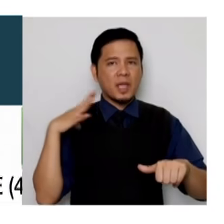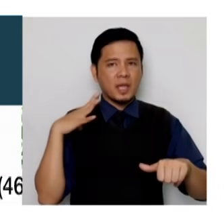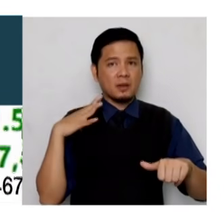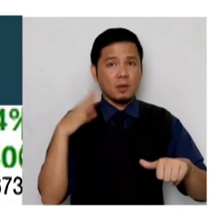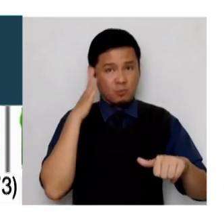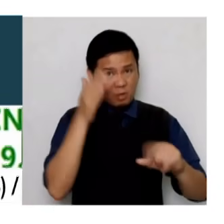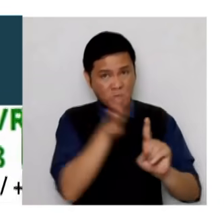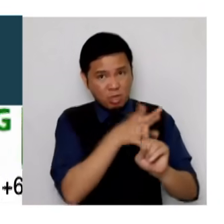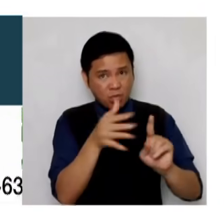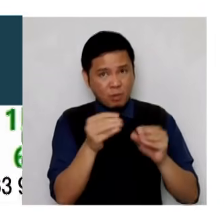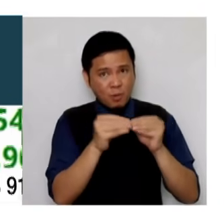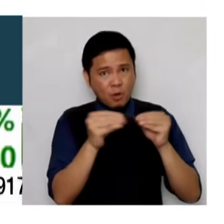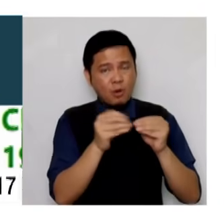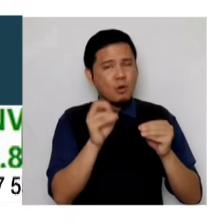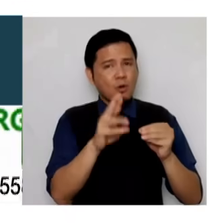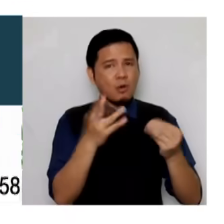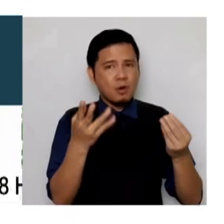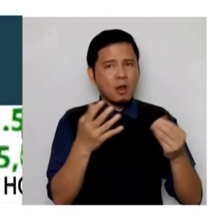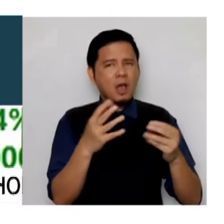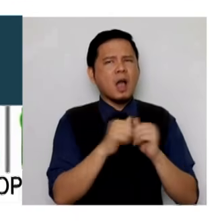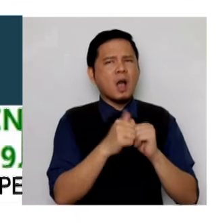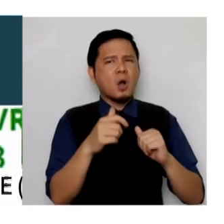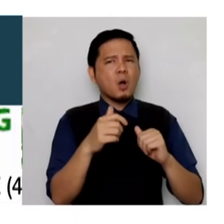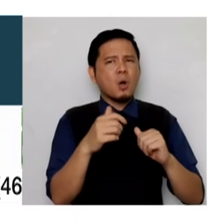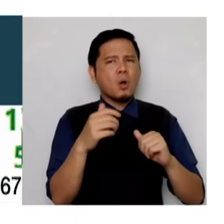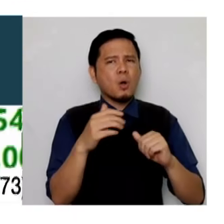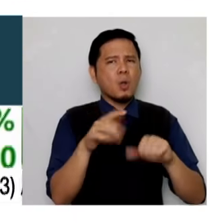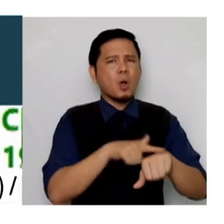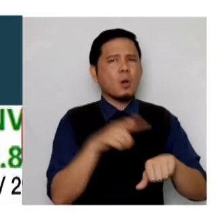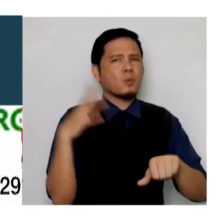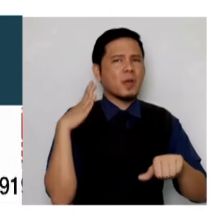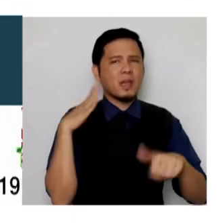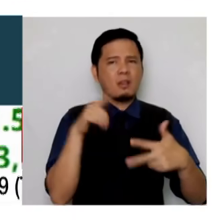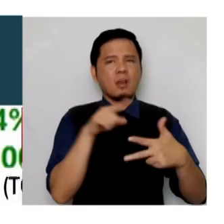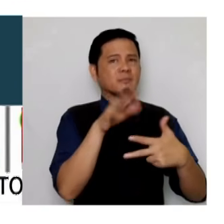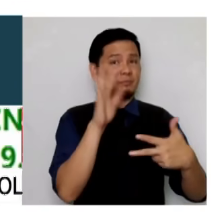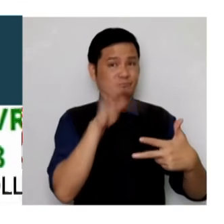still hesitant to this day before you say, we're gonna move on?